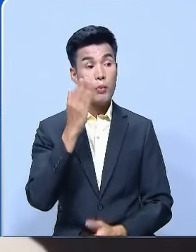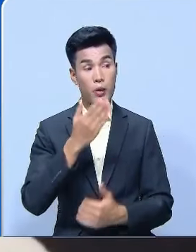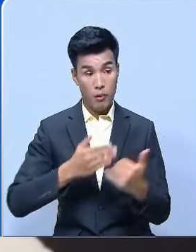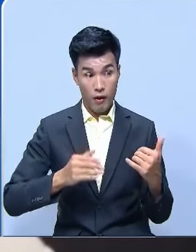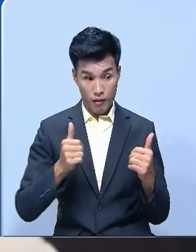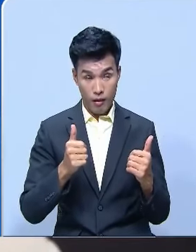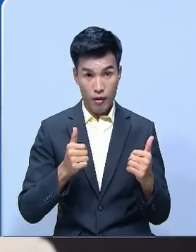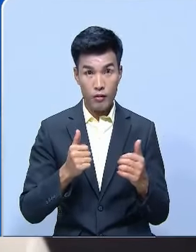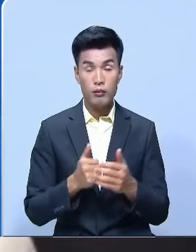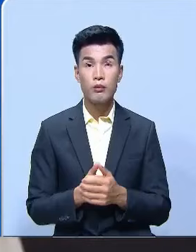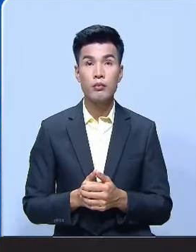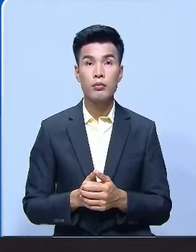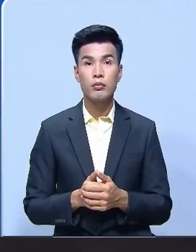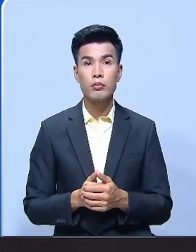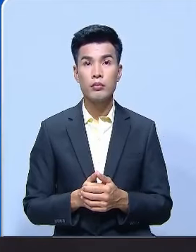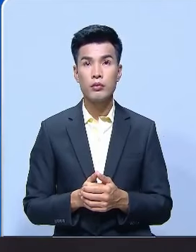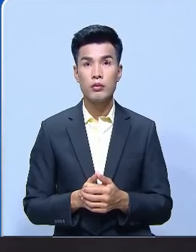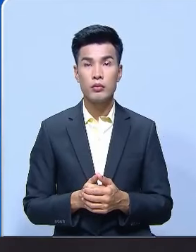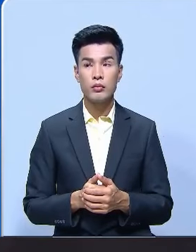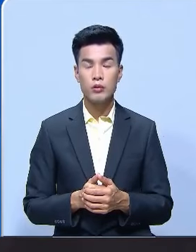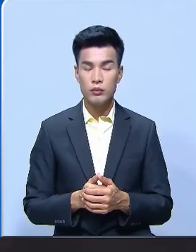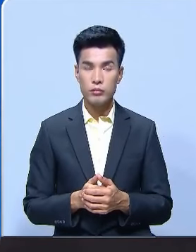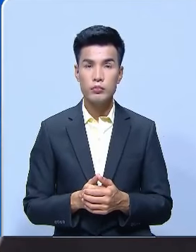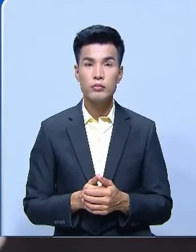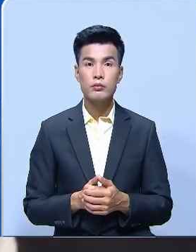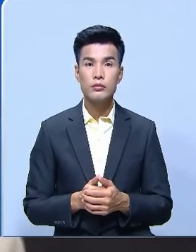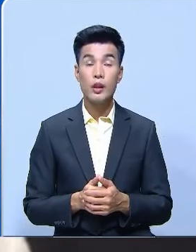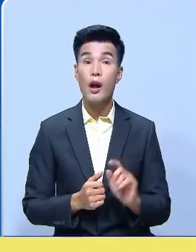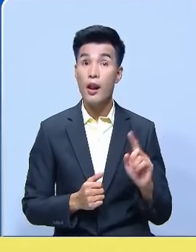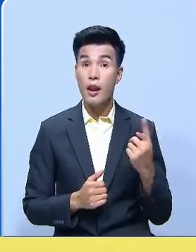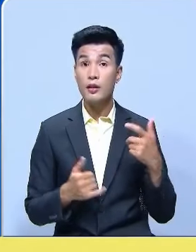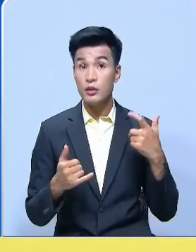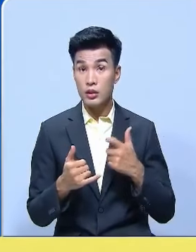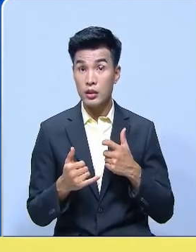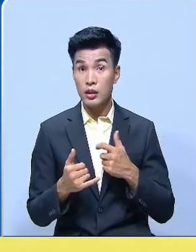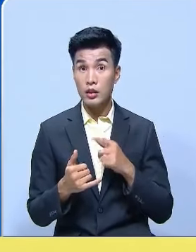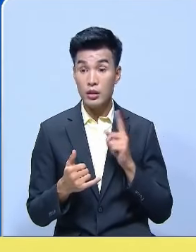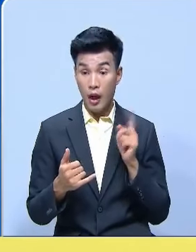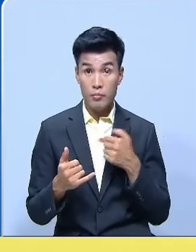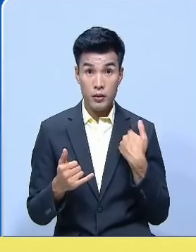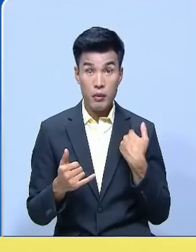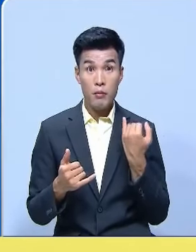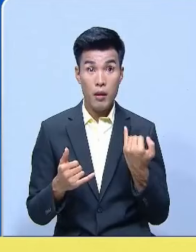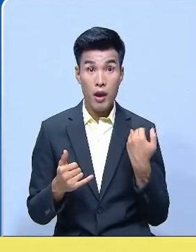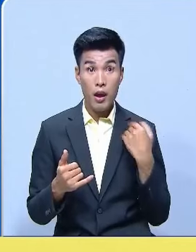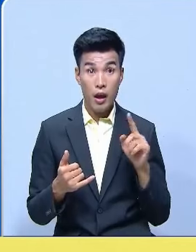างเงี้ยค่ะ เขาตอนที่รักษาที่แรกอะเนาะที่เขาฉีดยาเขาถามไหมว่าเราแพ้ยาไหมเราเคยแพ้ไ